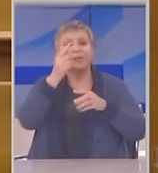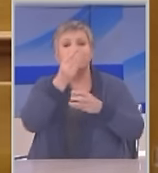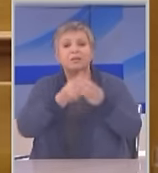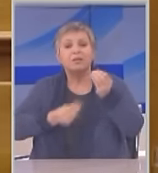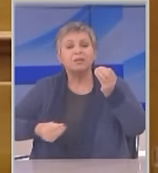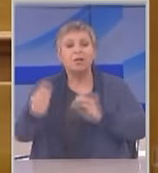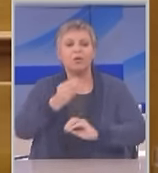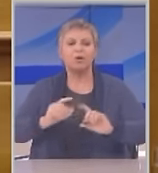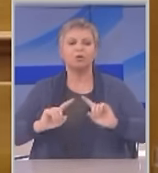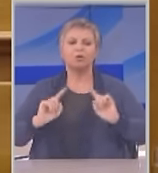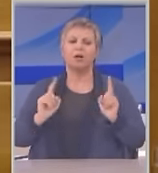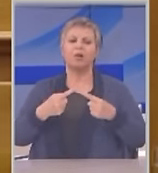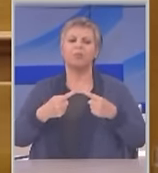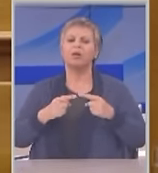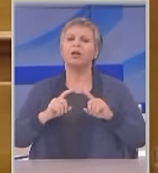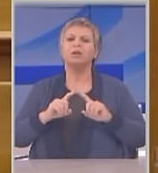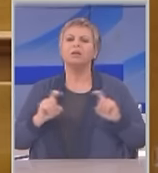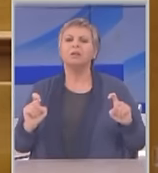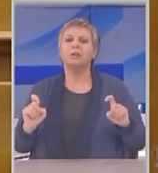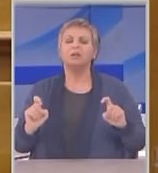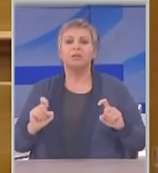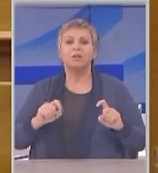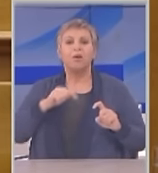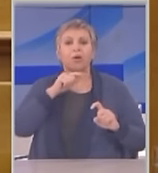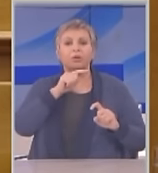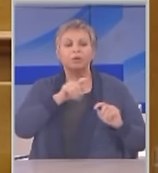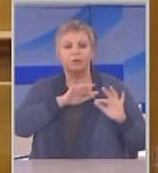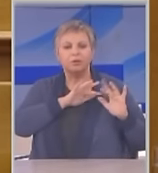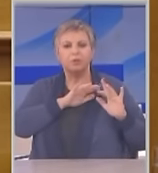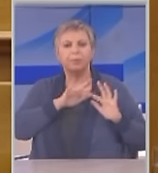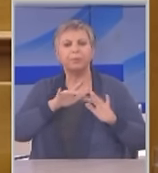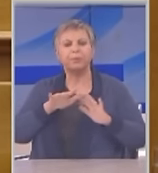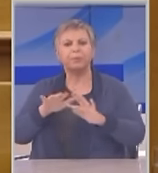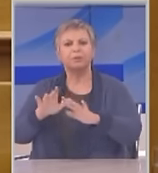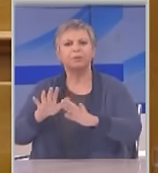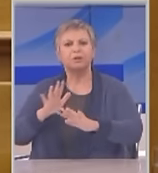τοξικότητα με την οποία διαποτίσατε την ελληνική κοινωνία. Ώστε